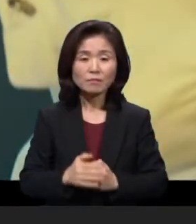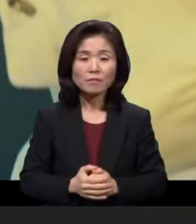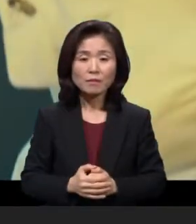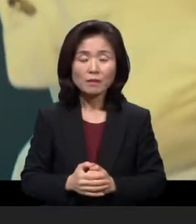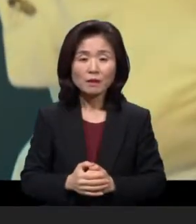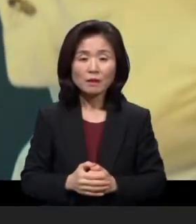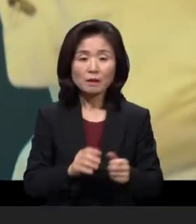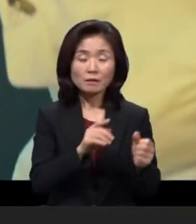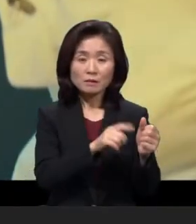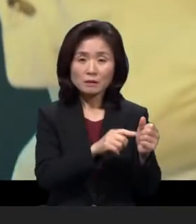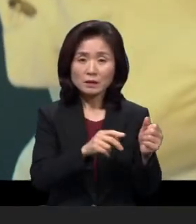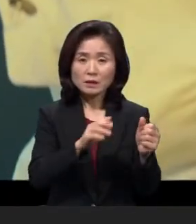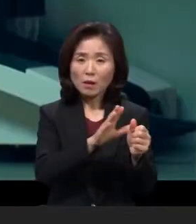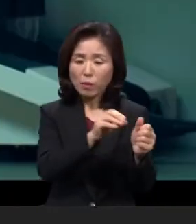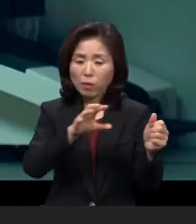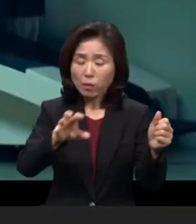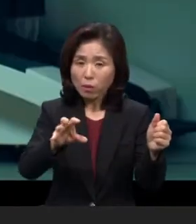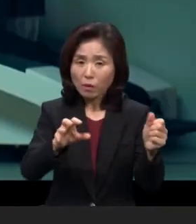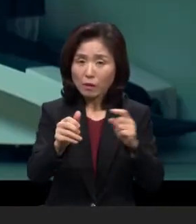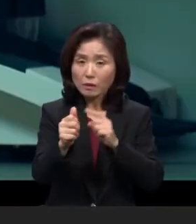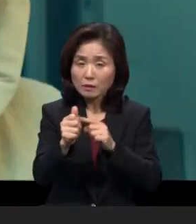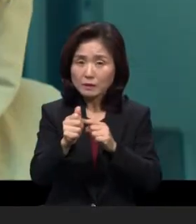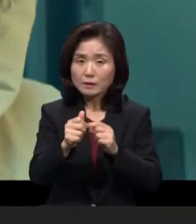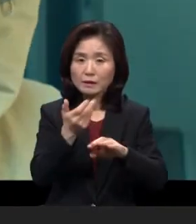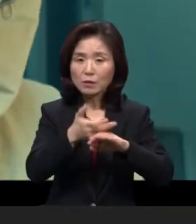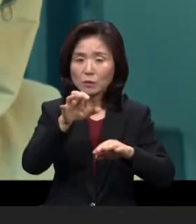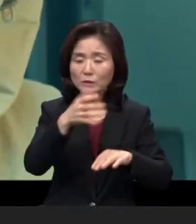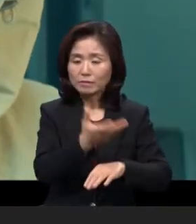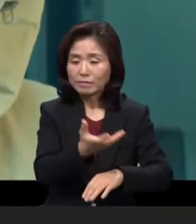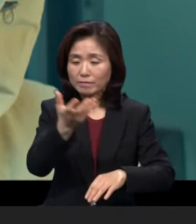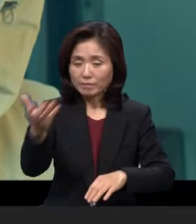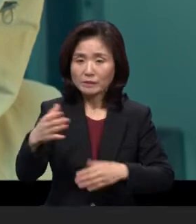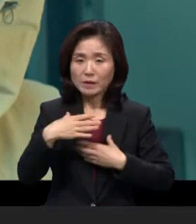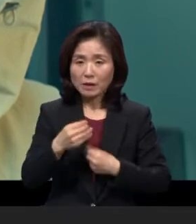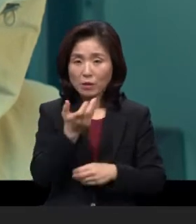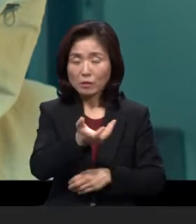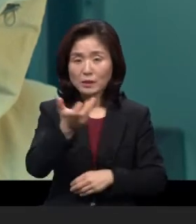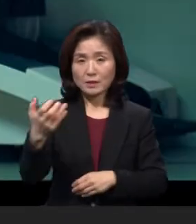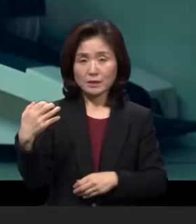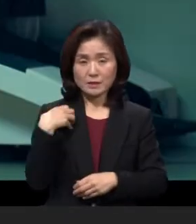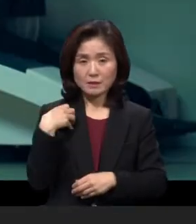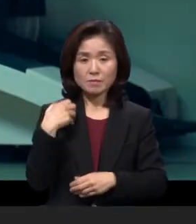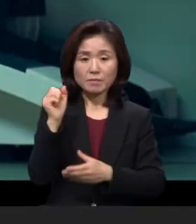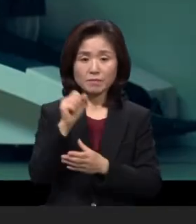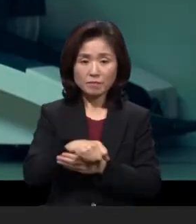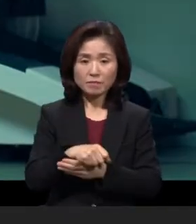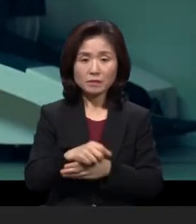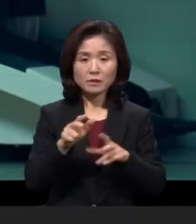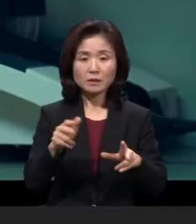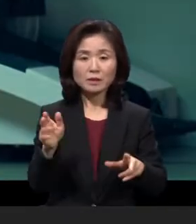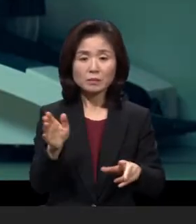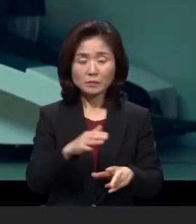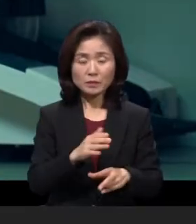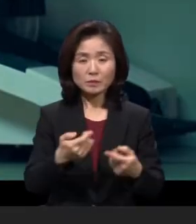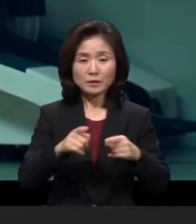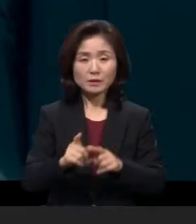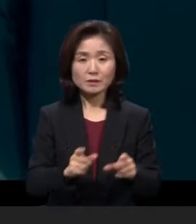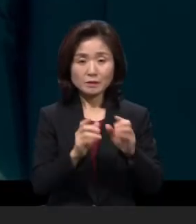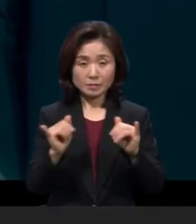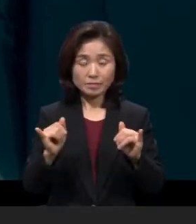기현은 서복을 다른 것처로 안전하게 옮기는 임무를 수락합니다. 이제부터 함께 지낼 사람인데